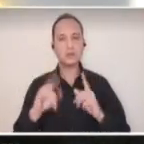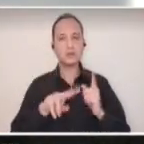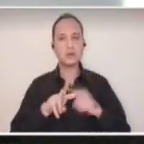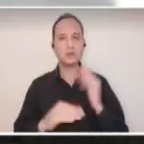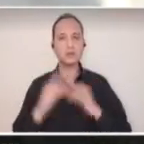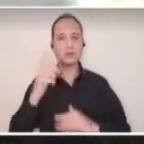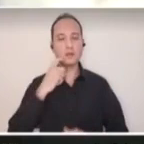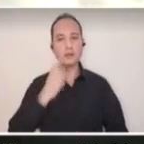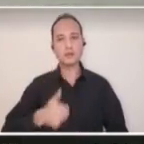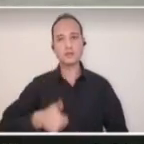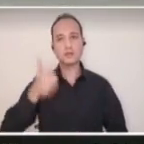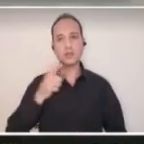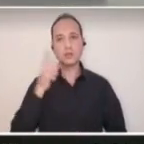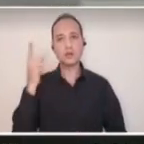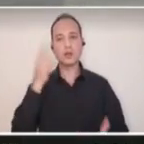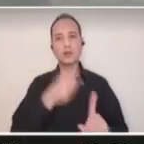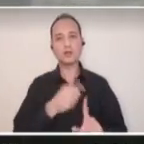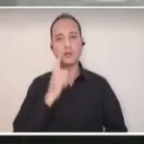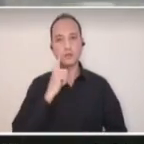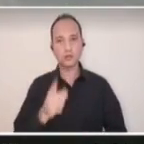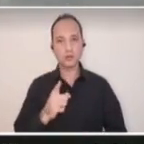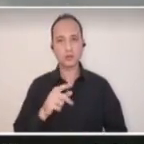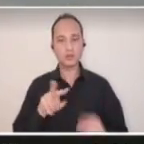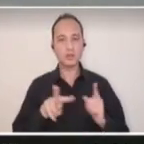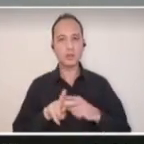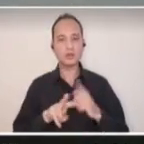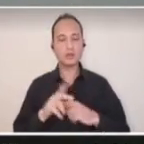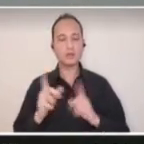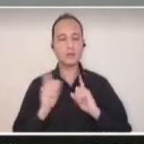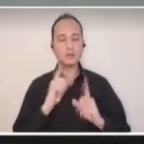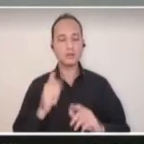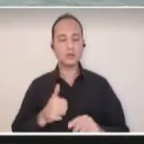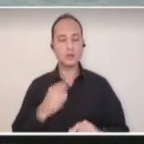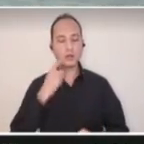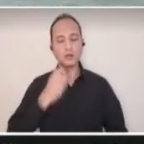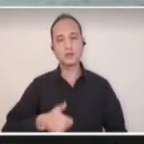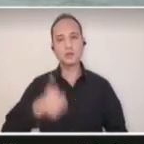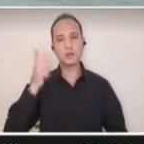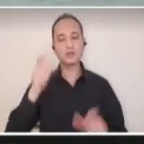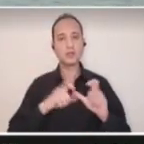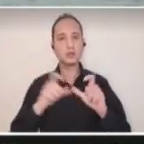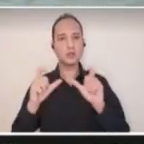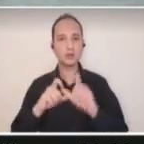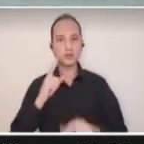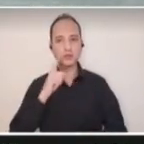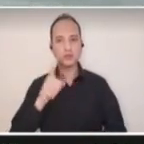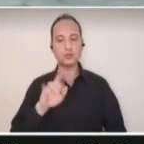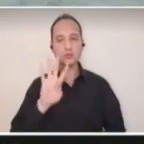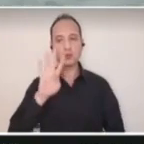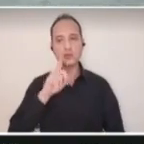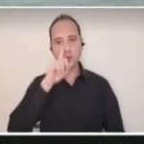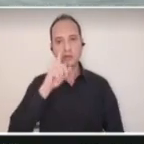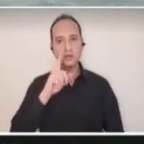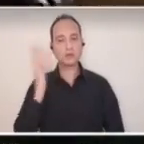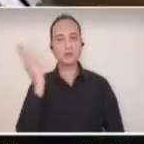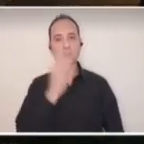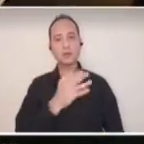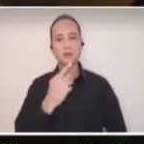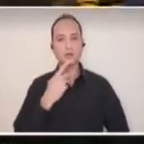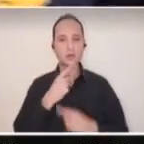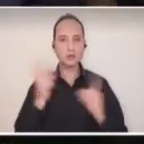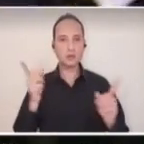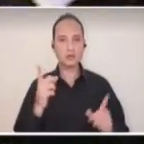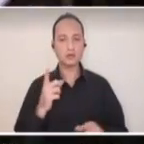Sami Selçuk'u hedef aldı. Yargıtay eski başkanı Sami Selçuk'un 4 Nisan darbe çağrısının mertçe